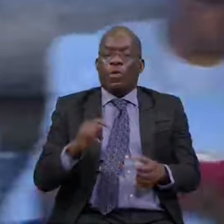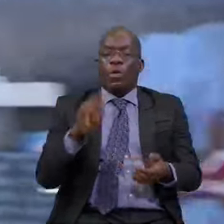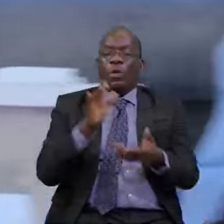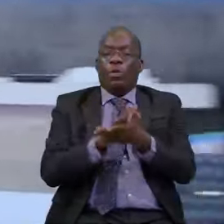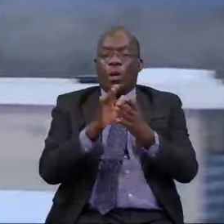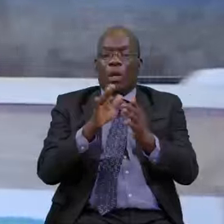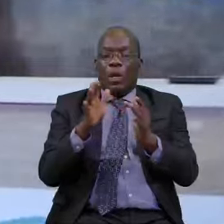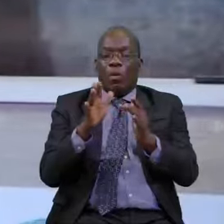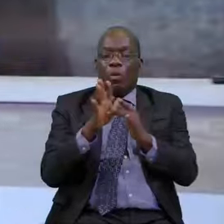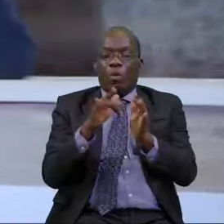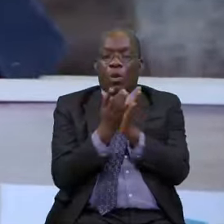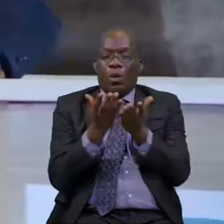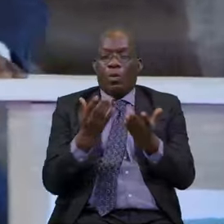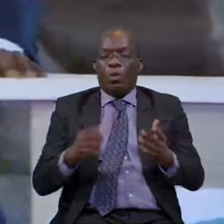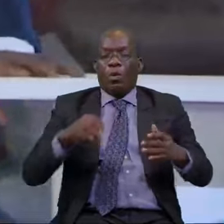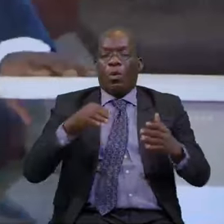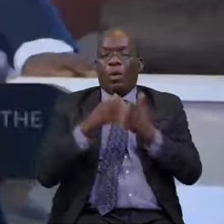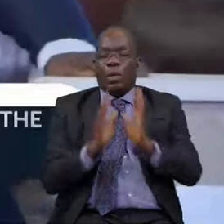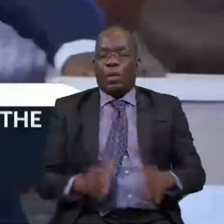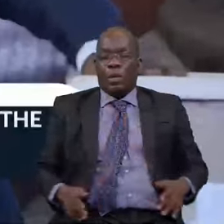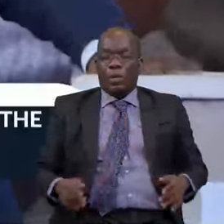scripturaire. Allons au chapitre 10.